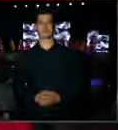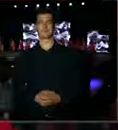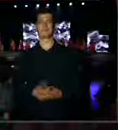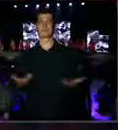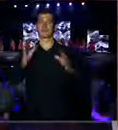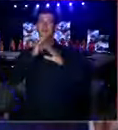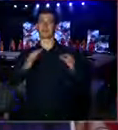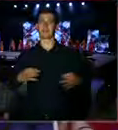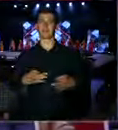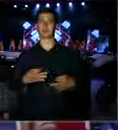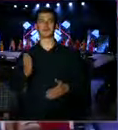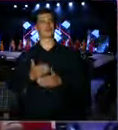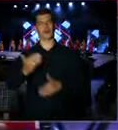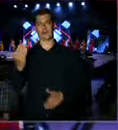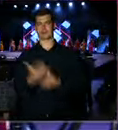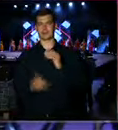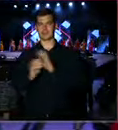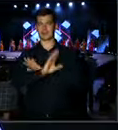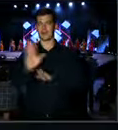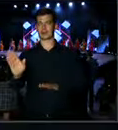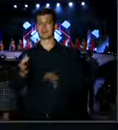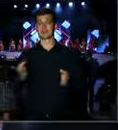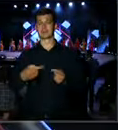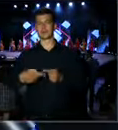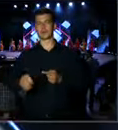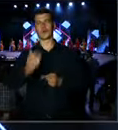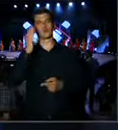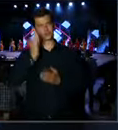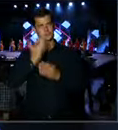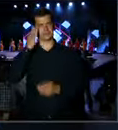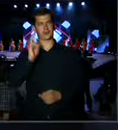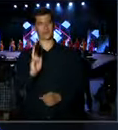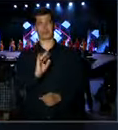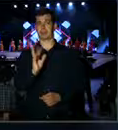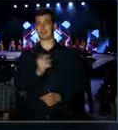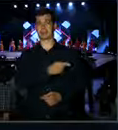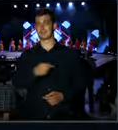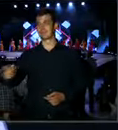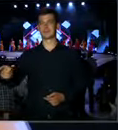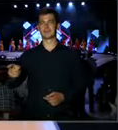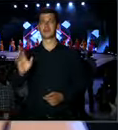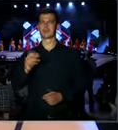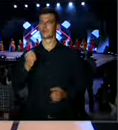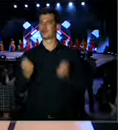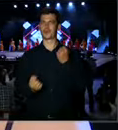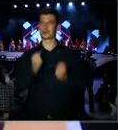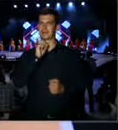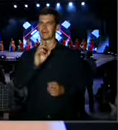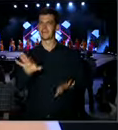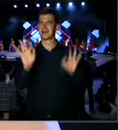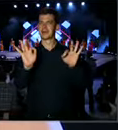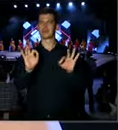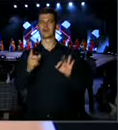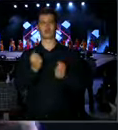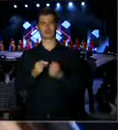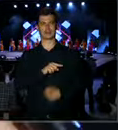Szanowni Państwo, to był ostatni pokaz. Już niebawem dowiemy się, która z tych przepięknych pań, ale naprawdę będzie trudny wybór. Ja nie